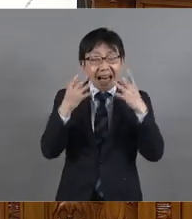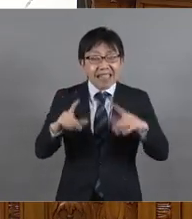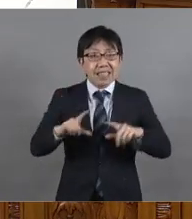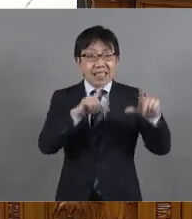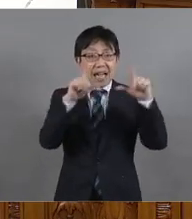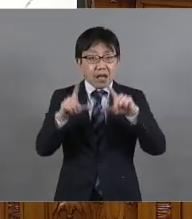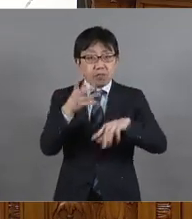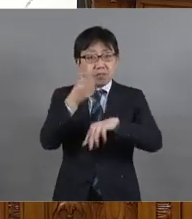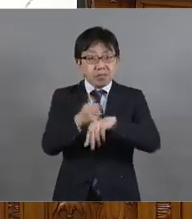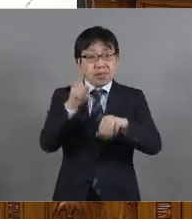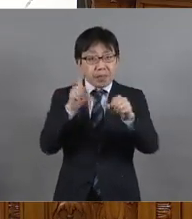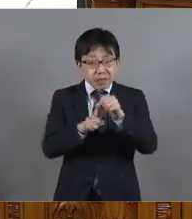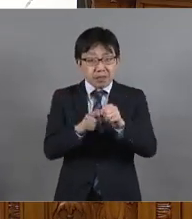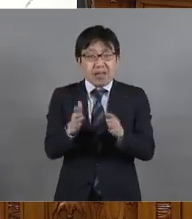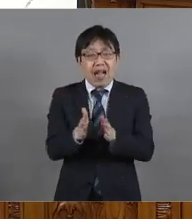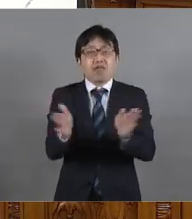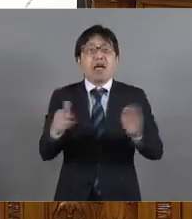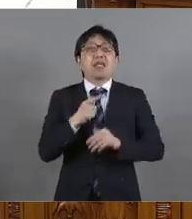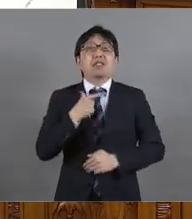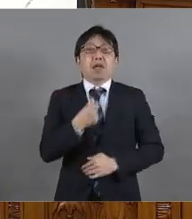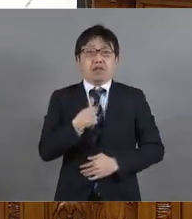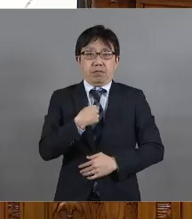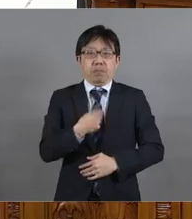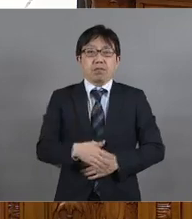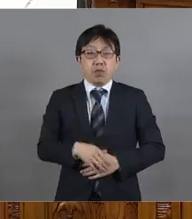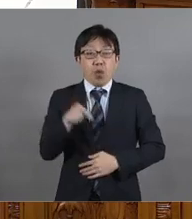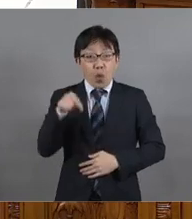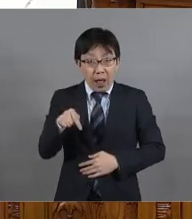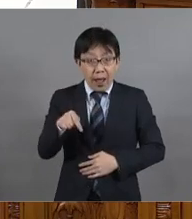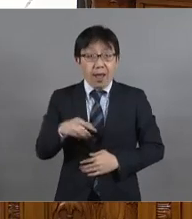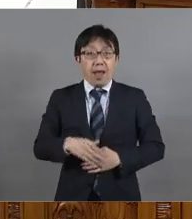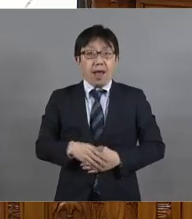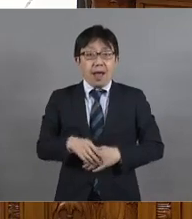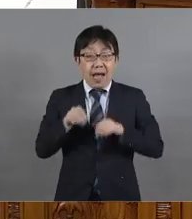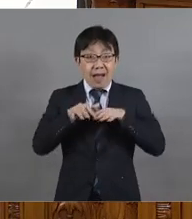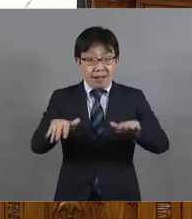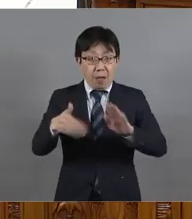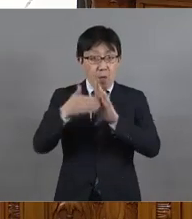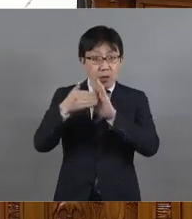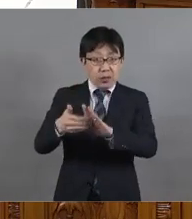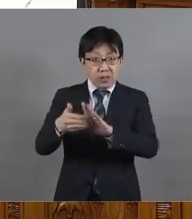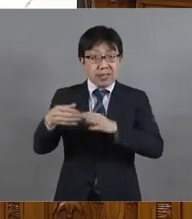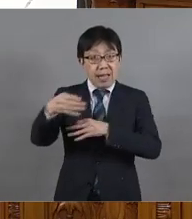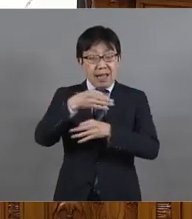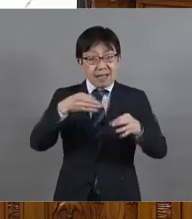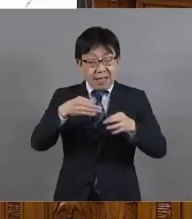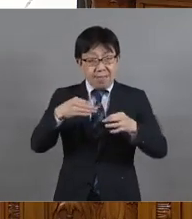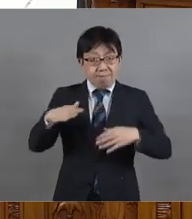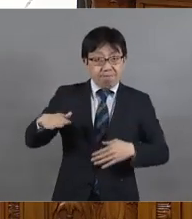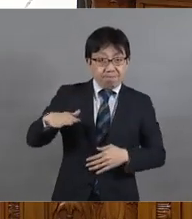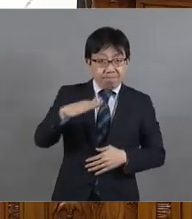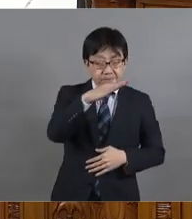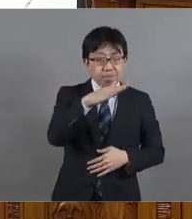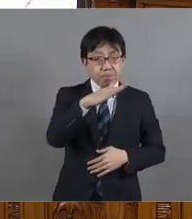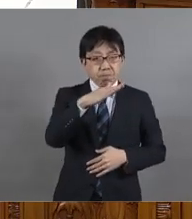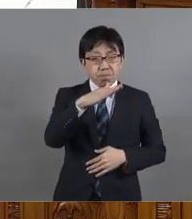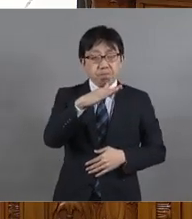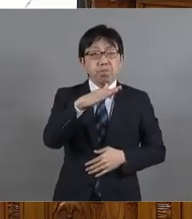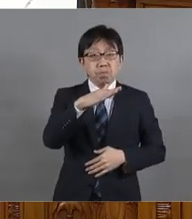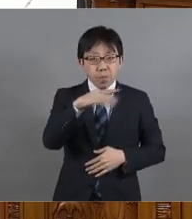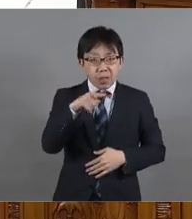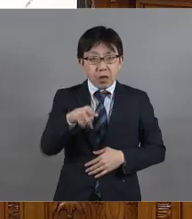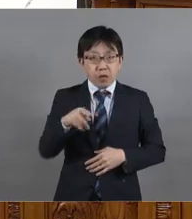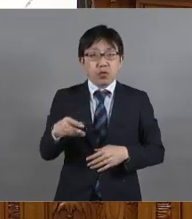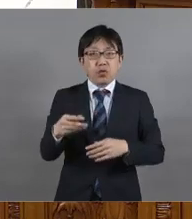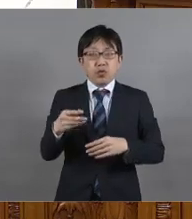さらに拡大してまいりますこのことが感染防止と経済の生産性向上を両立させつつウイズ